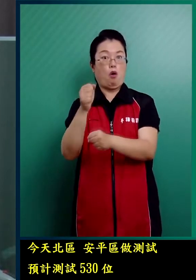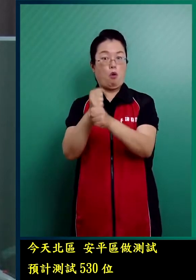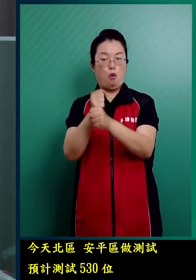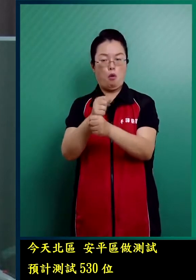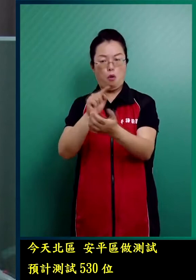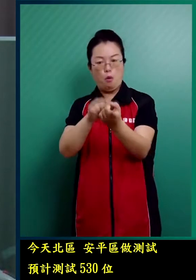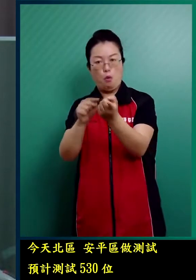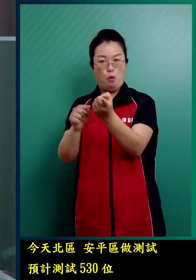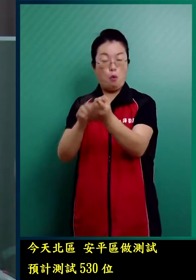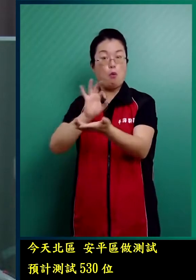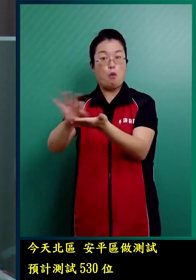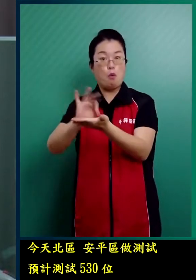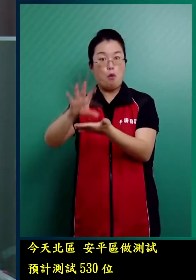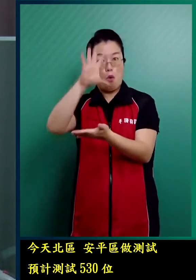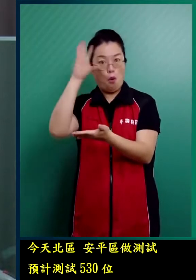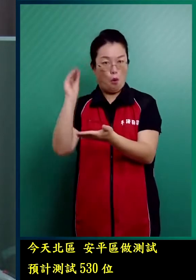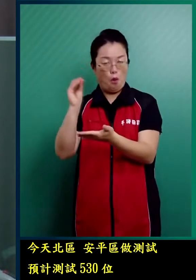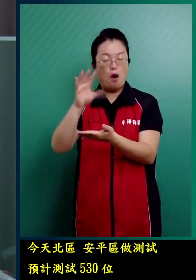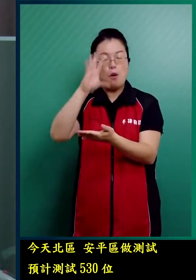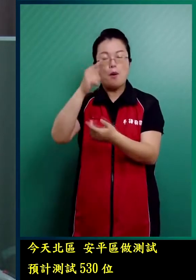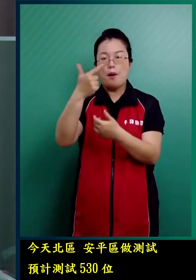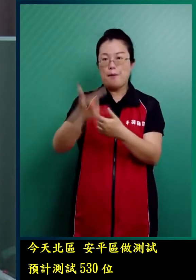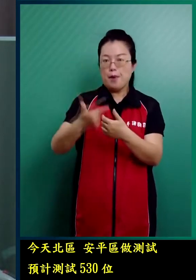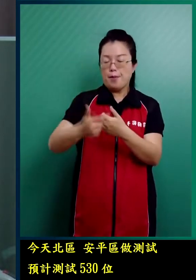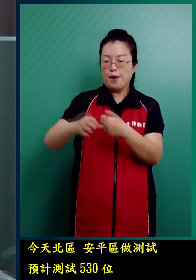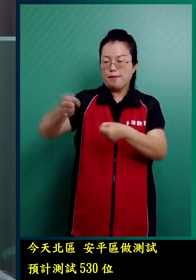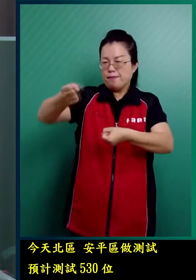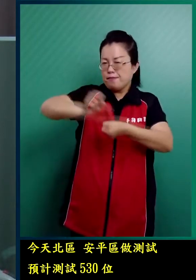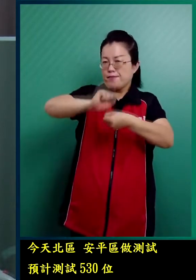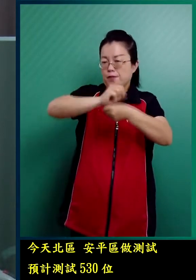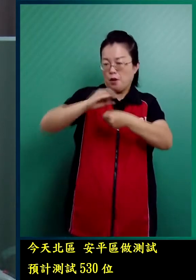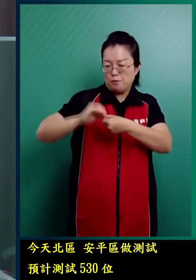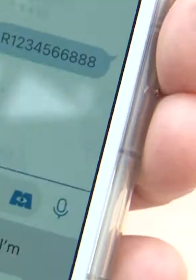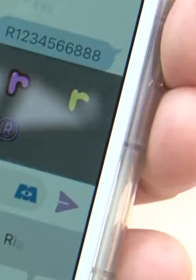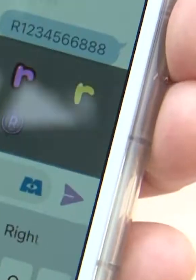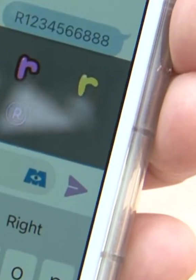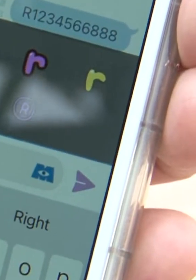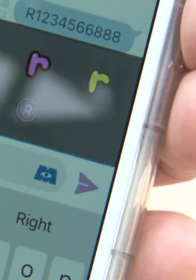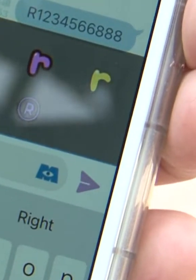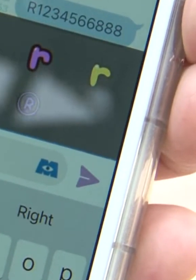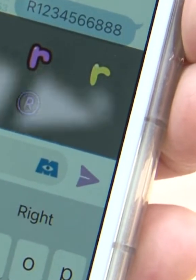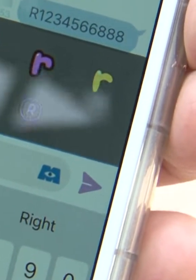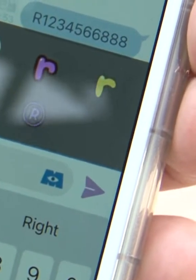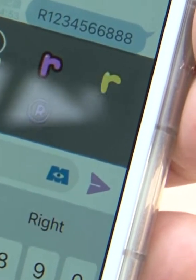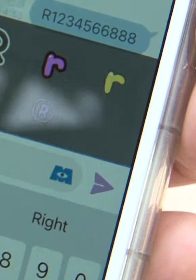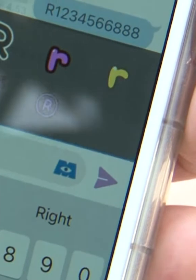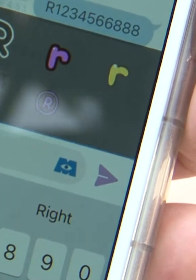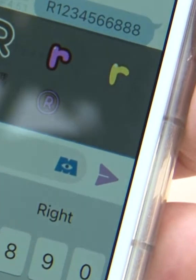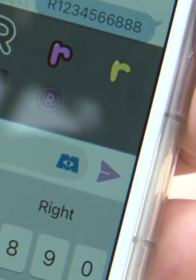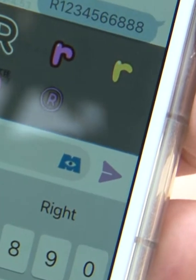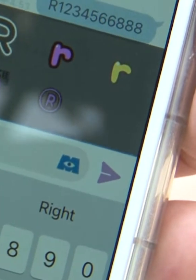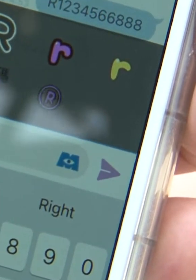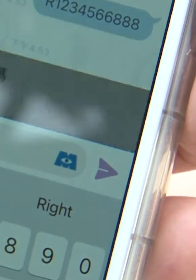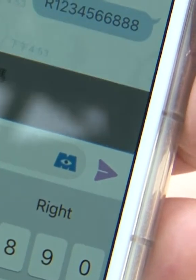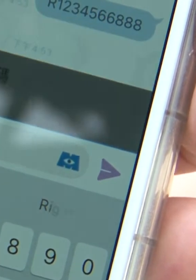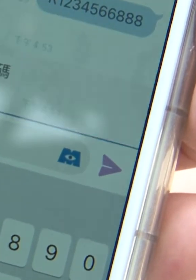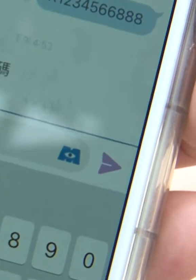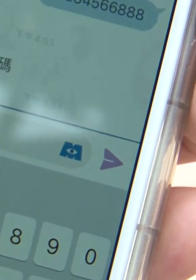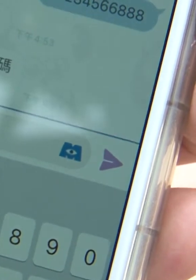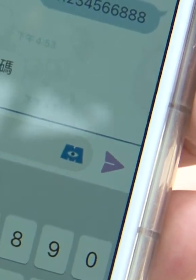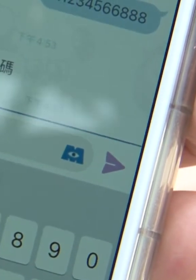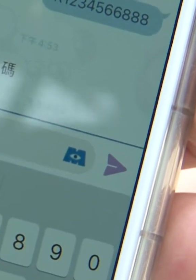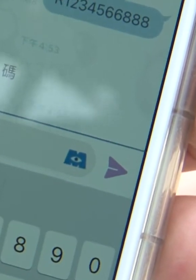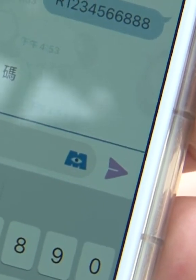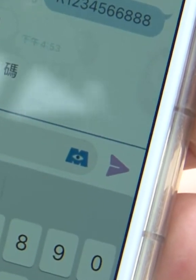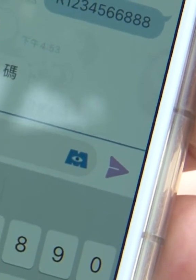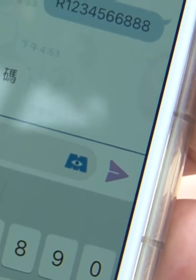形，然后逐步的再把它推广到台南的其他的行政区去。 民众虽然欢乐这系统对长辈较无方便，但